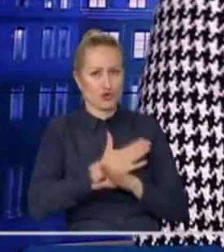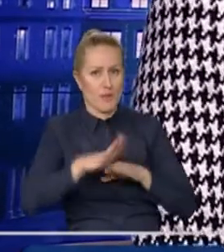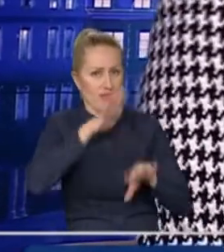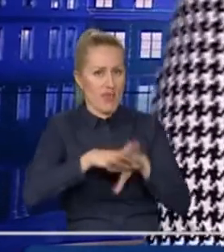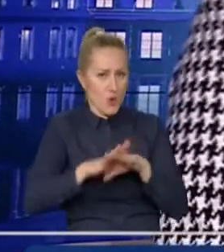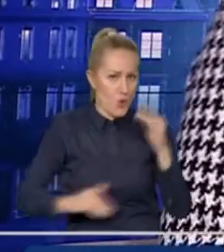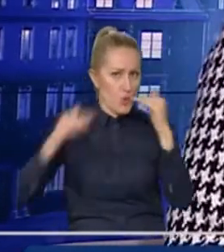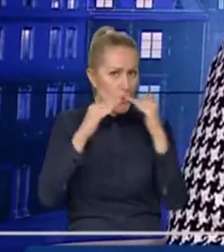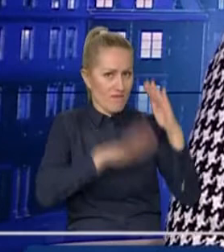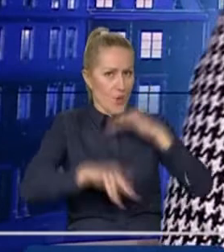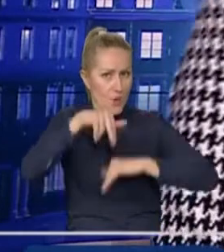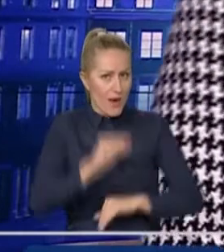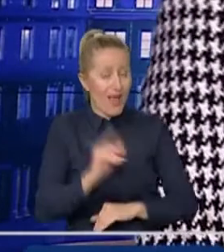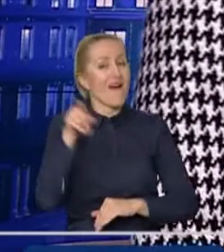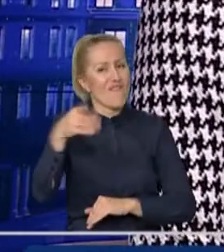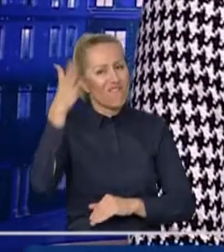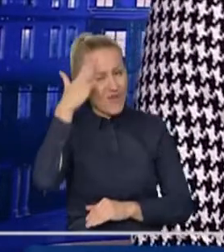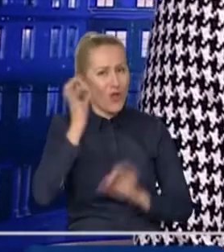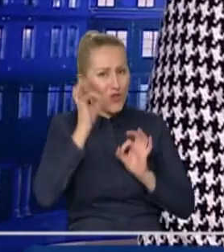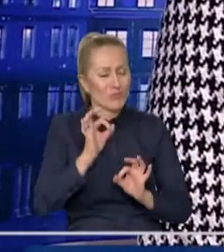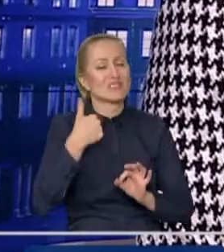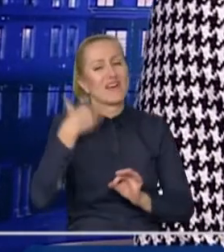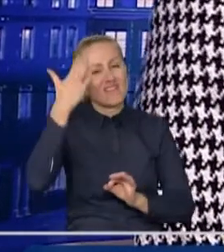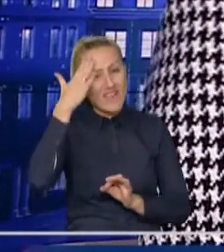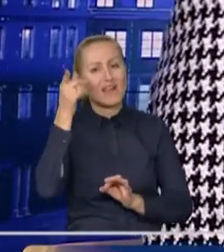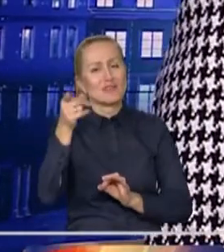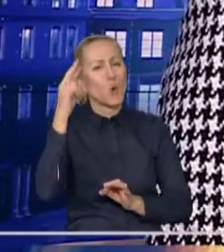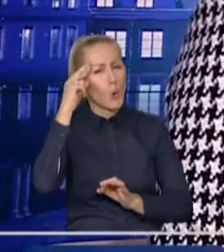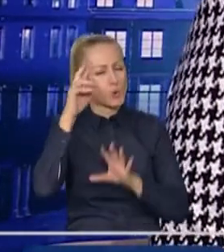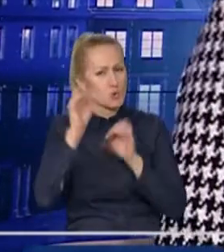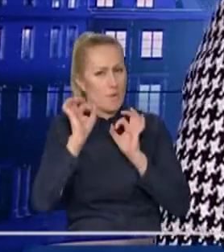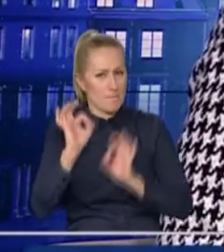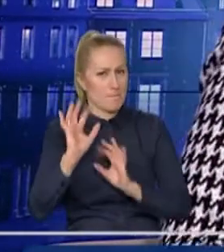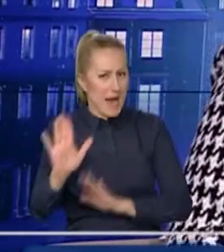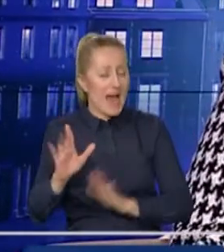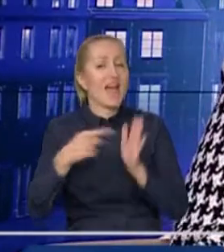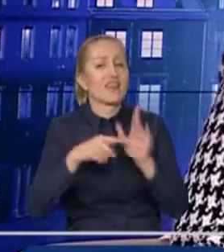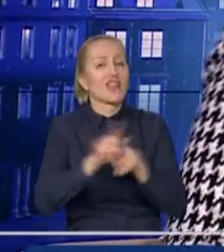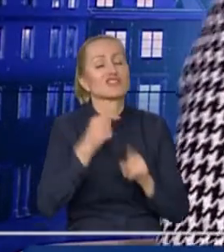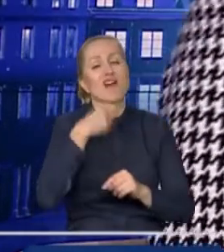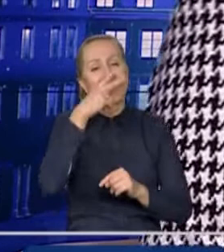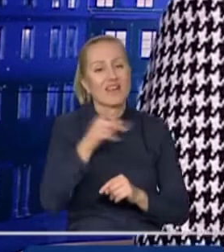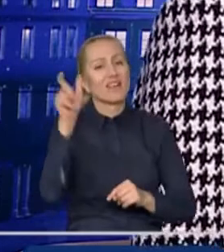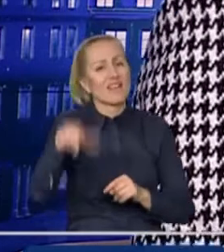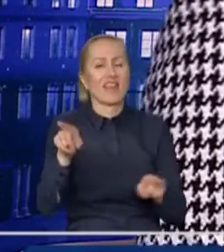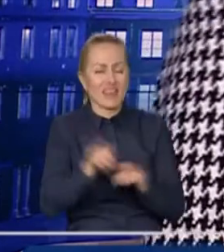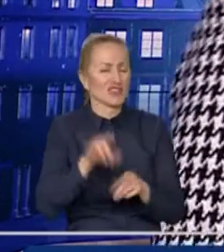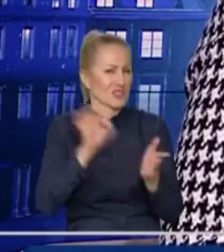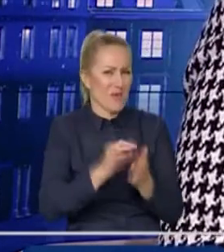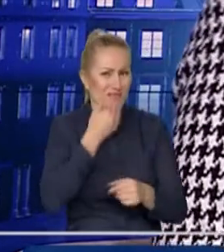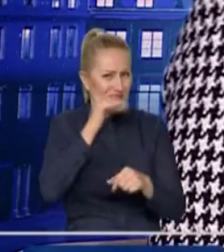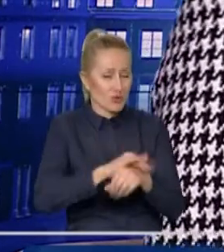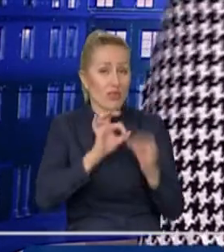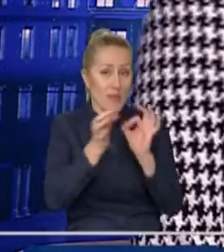Unii Europejskiej. I pan dobrze to wie, bo jestem przekonana, że pan to rozumie. Tak samo jak jestem przekonana, że nie zgodziłby się pan na to, gdybym